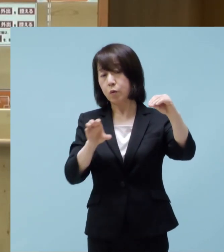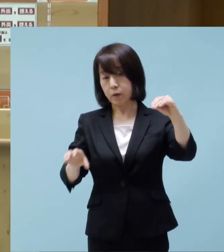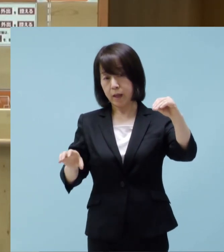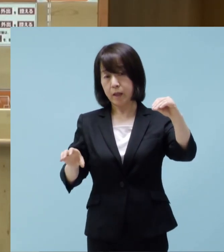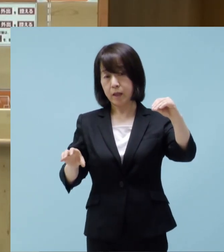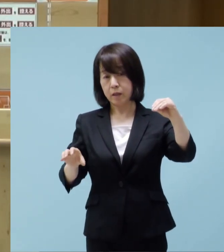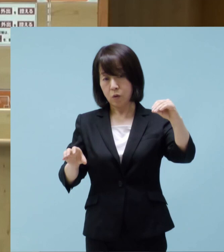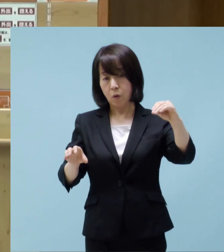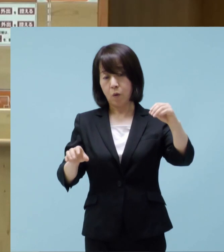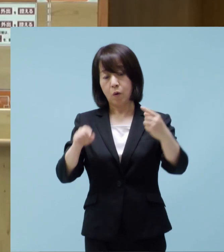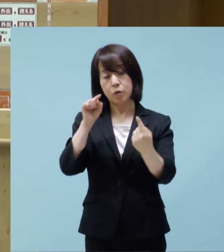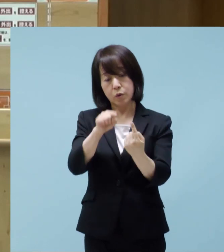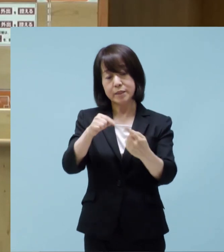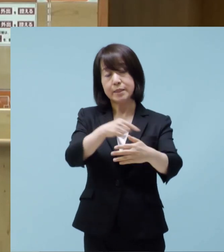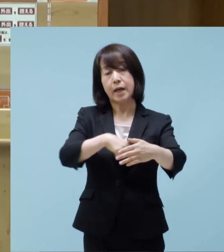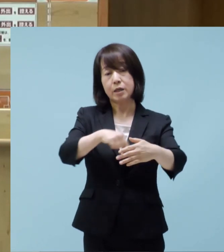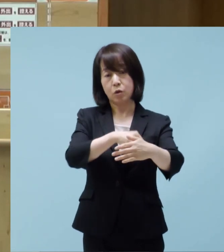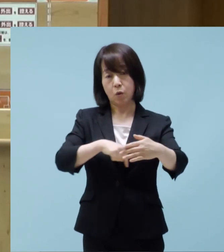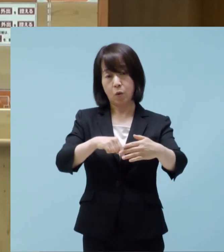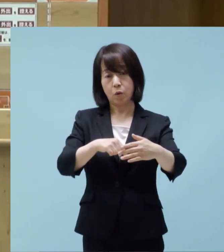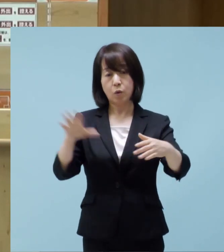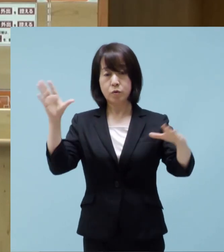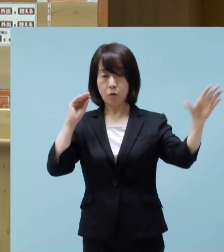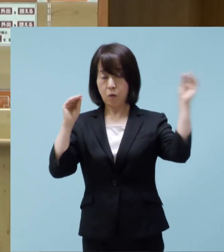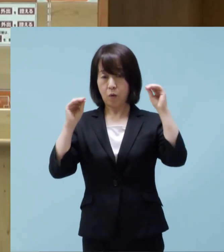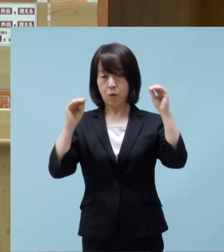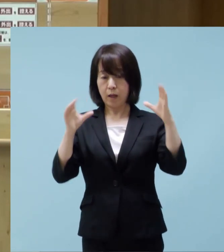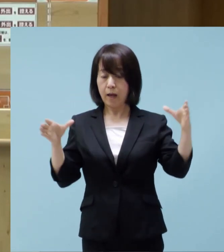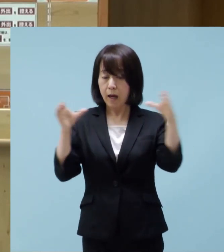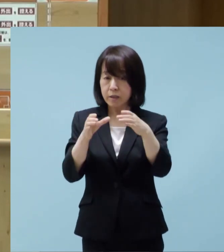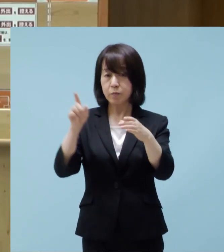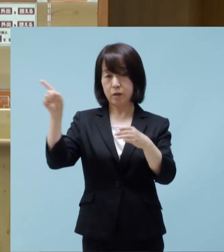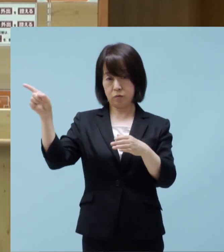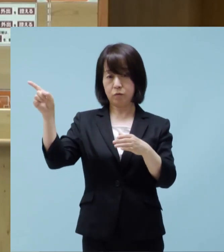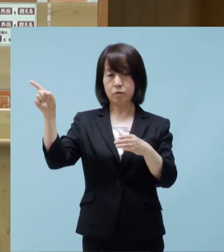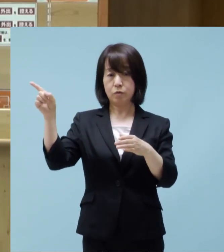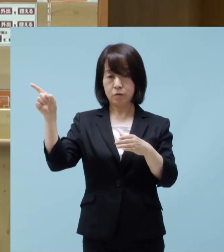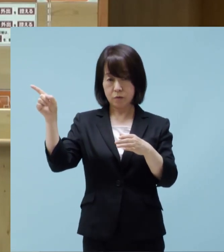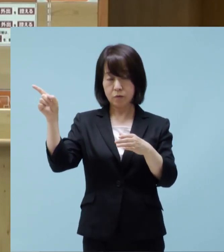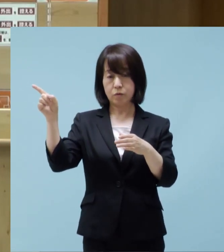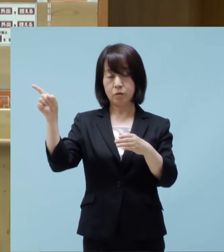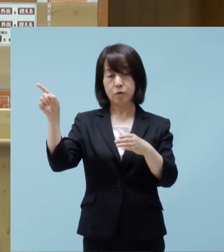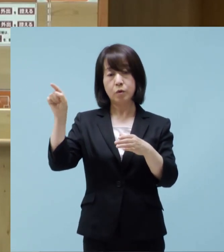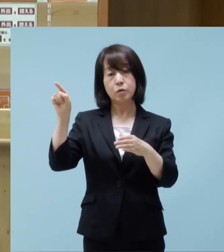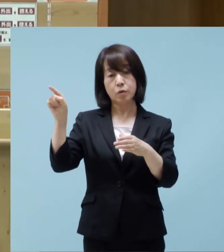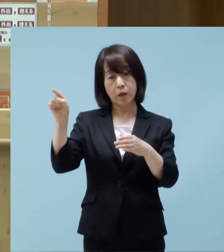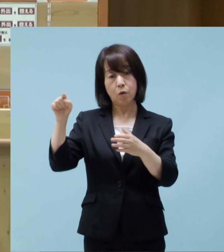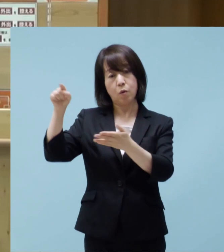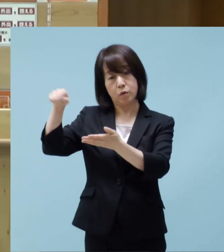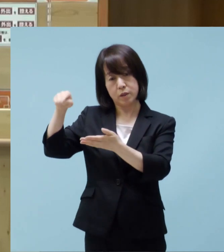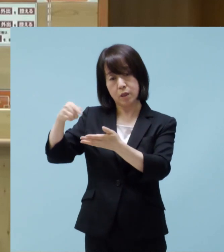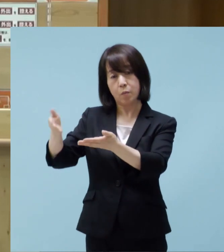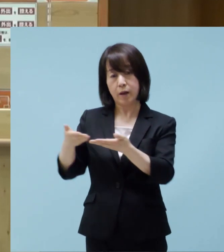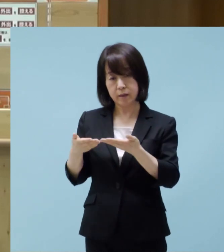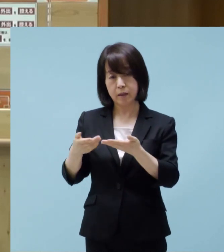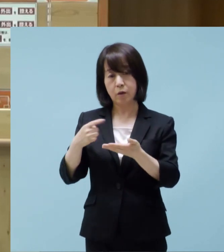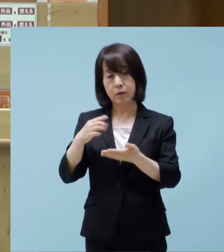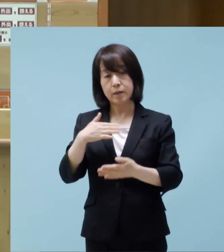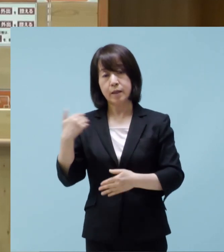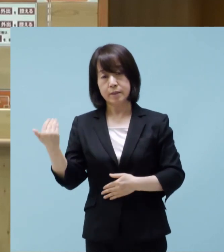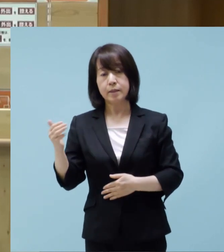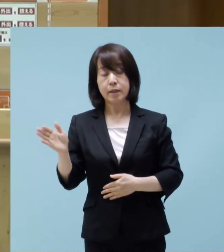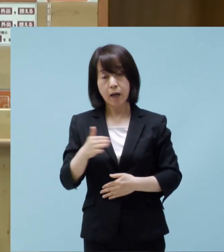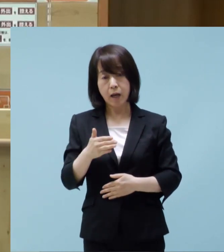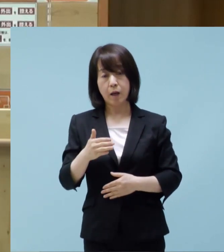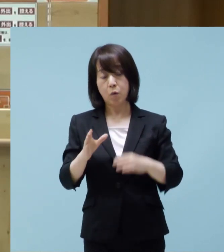もですね、国の方に情報が集まってきたりとかもしますので、そういったものも教えていただいたり、我々も各自治体に問い合